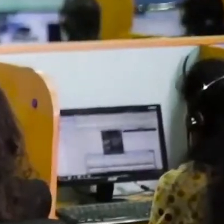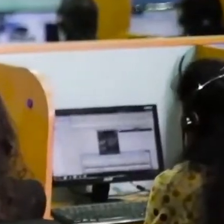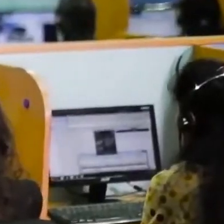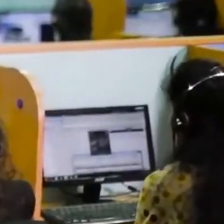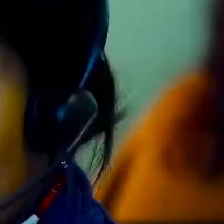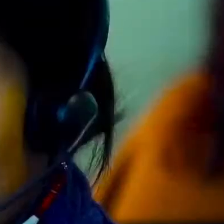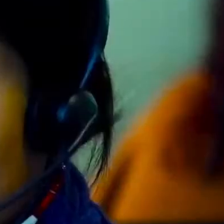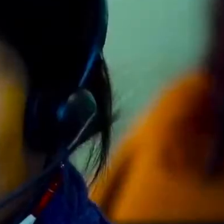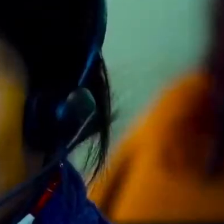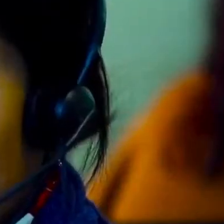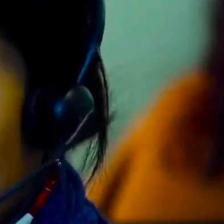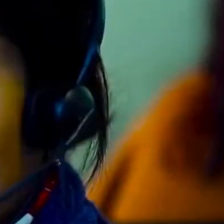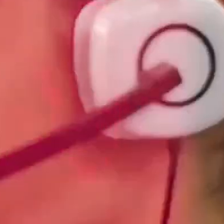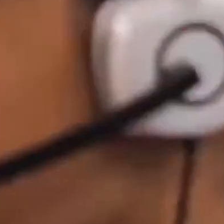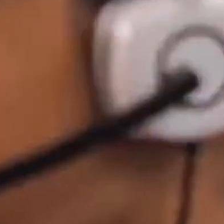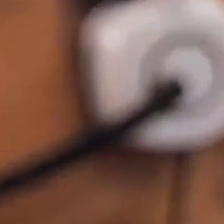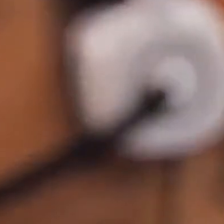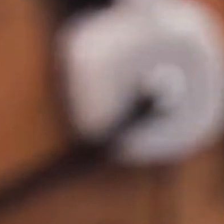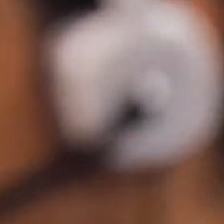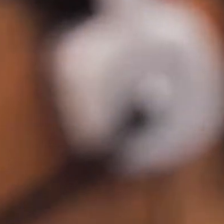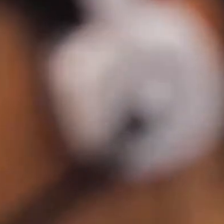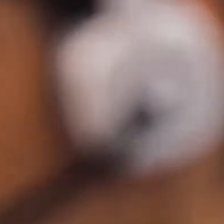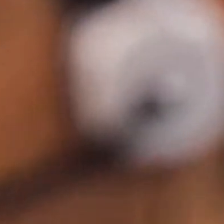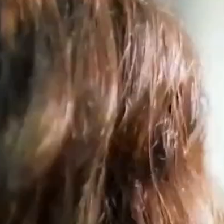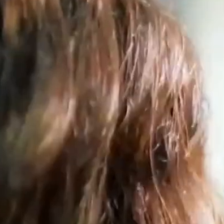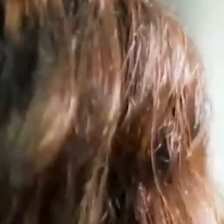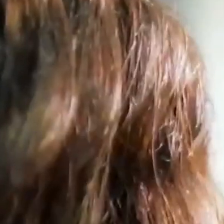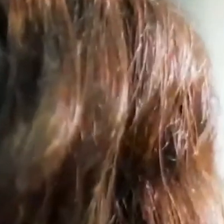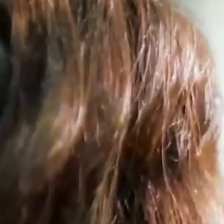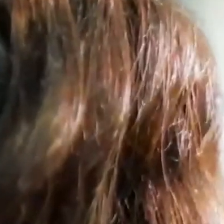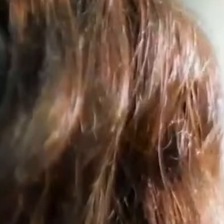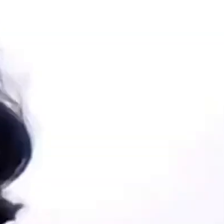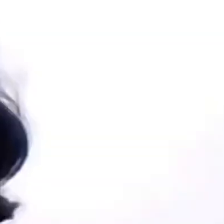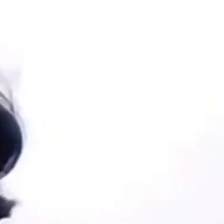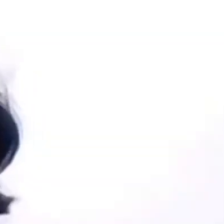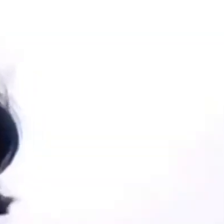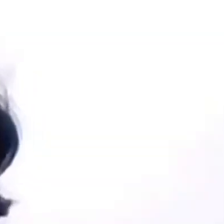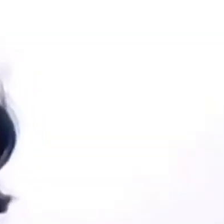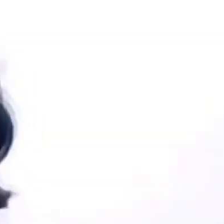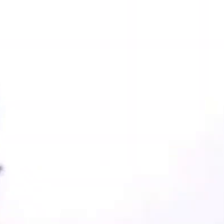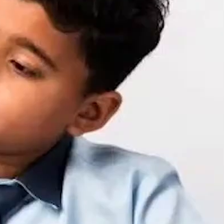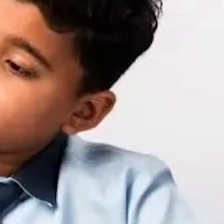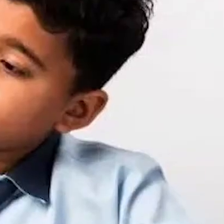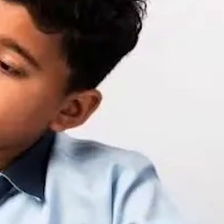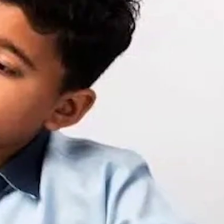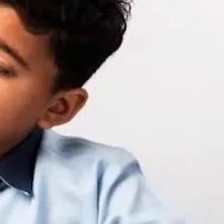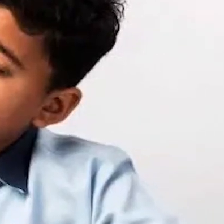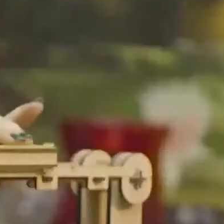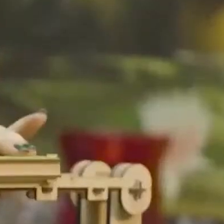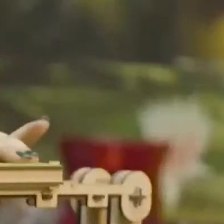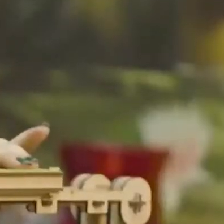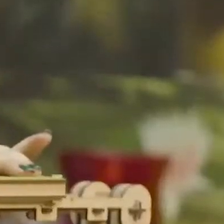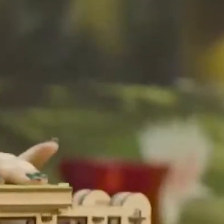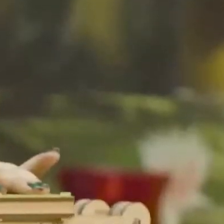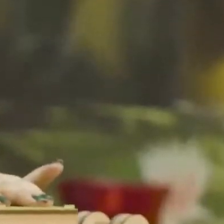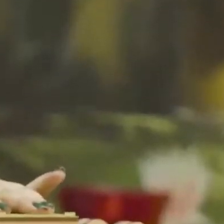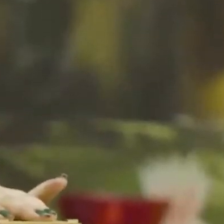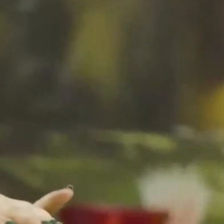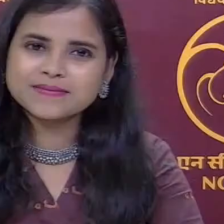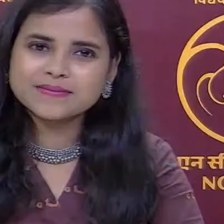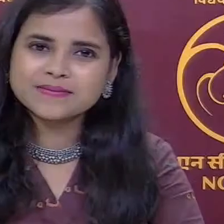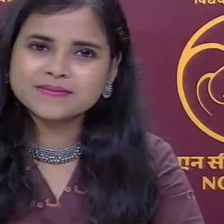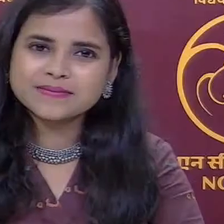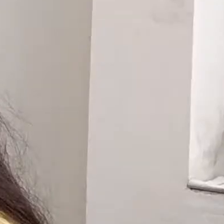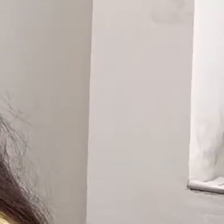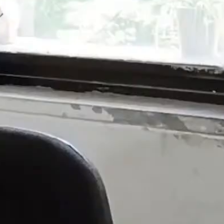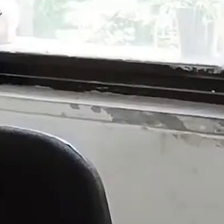मनोदर्पण पर कॉल लगाएं, मनोबल अपना और बढ़ाएं। मनोदर्पण पर कॉल लगाएं, मनोबल अपना और